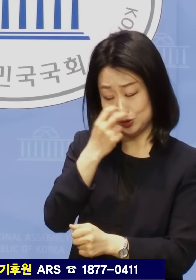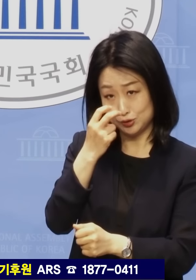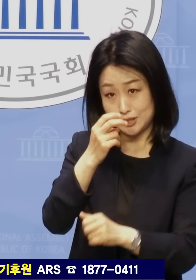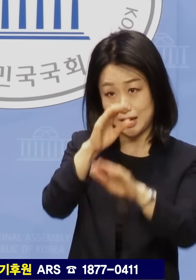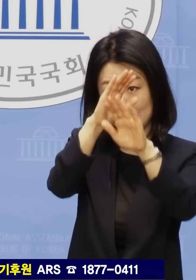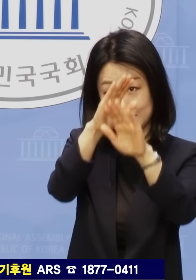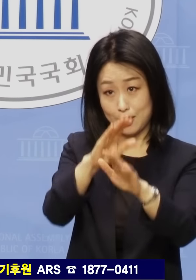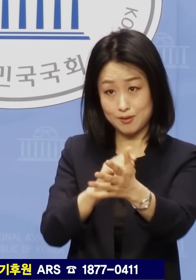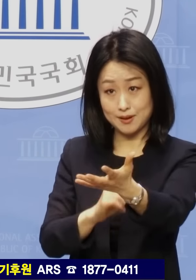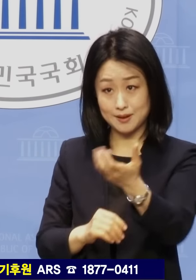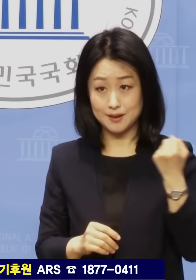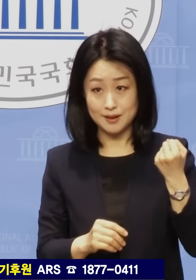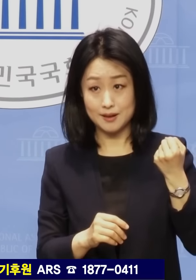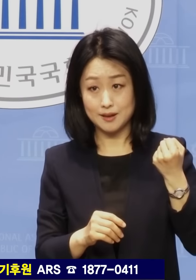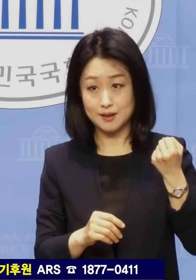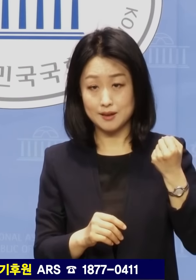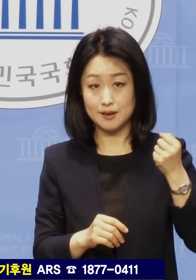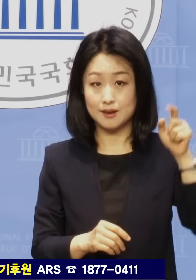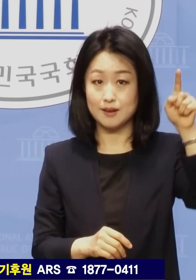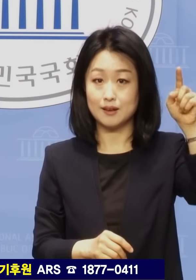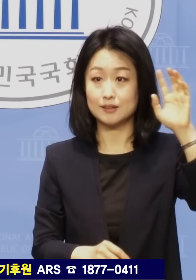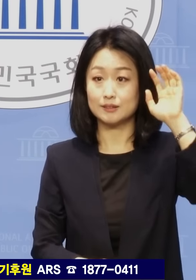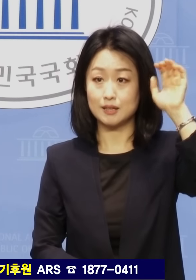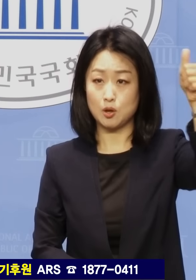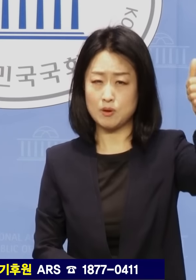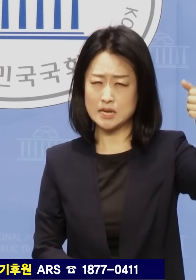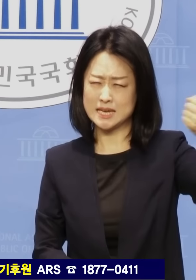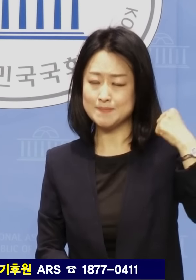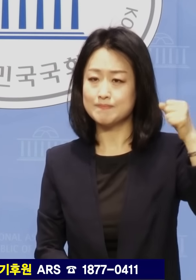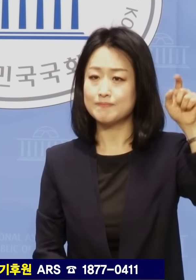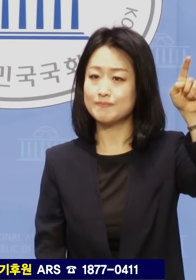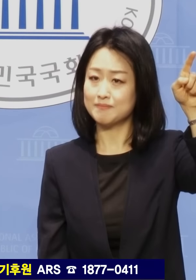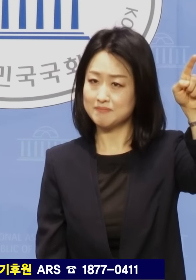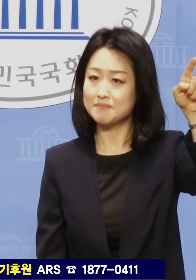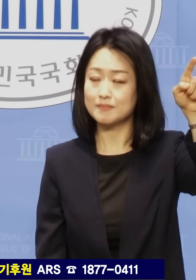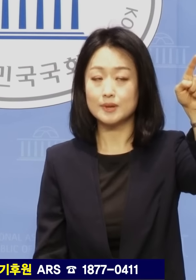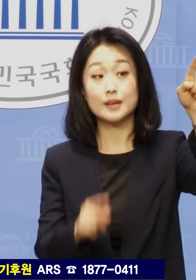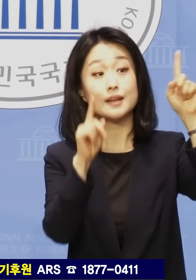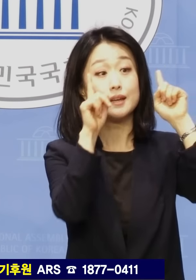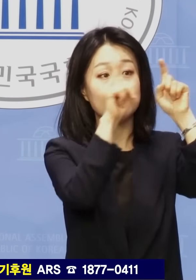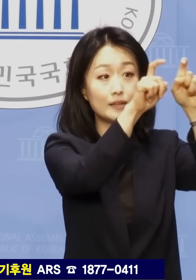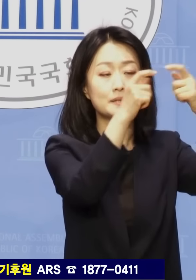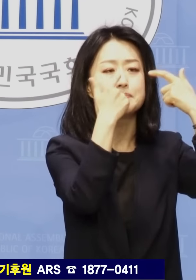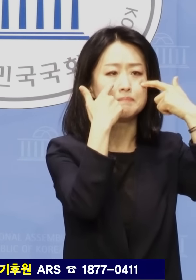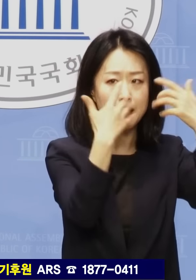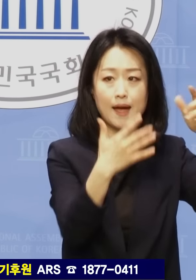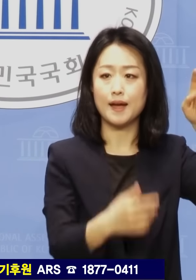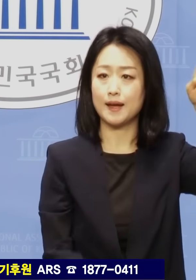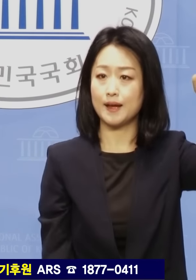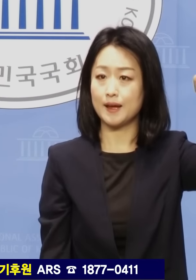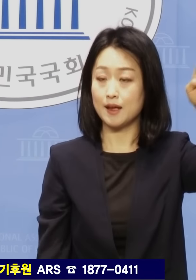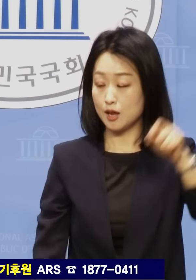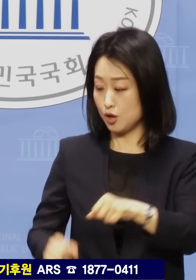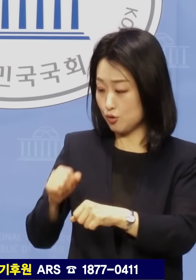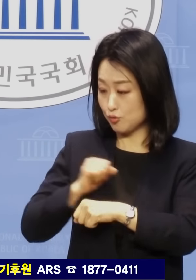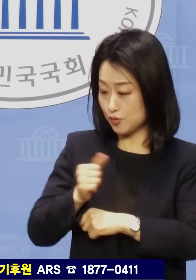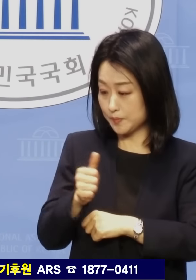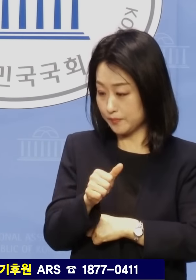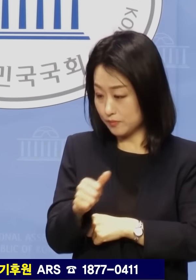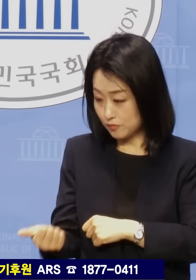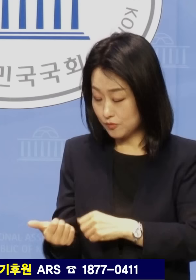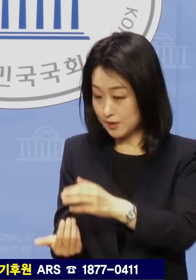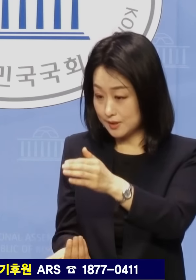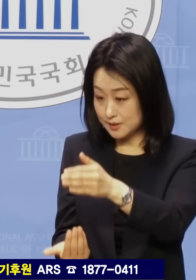2에 결정적 영향을 미쳤을 것으로 의심할 수밖에 없습니다 해병대 순직